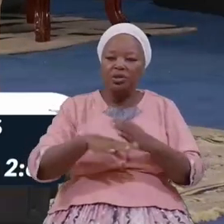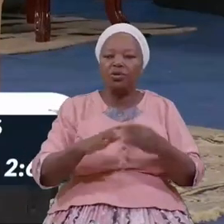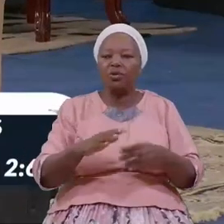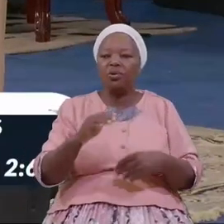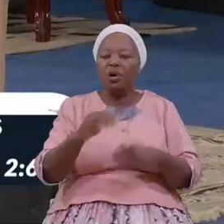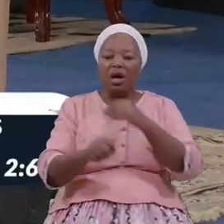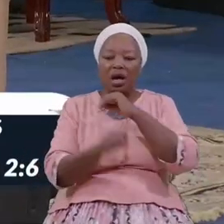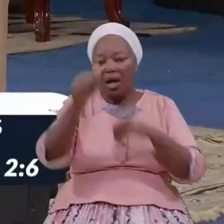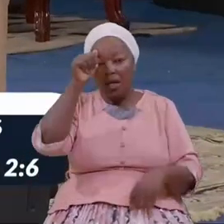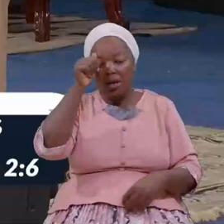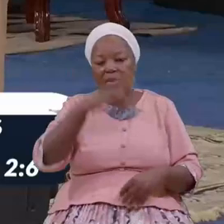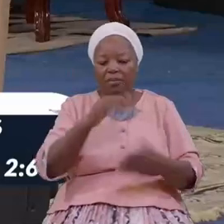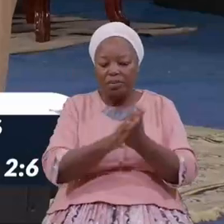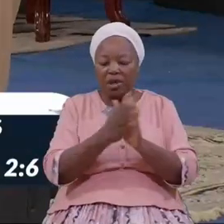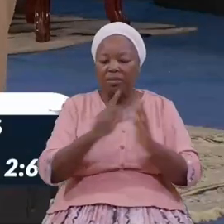sur Adam.